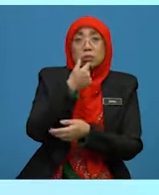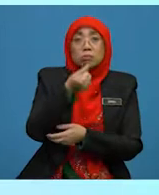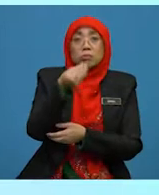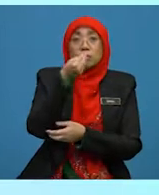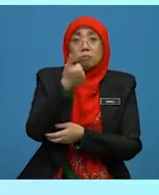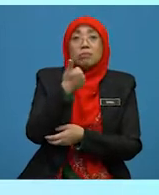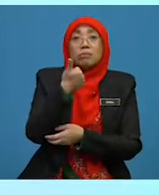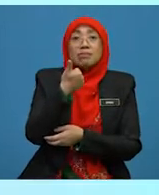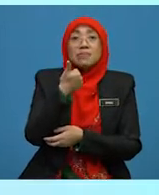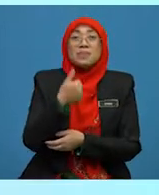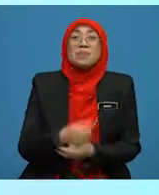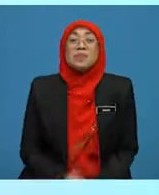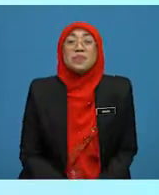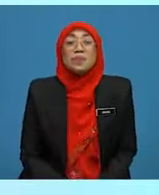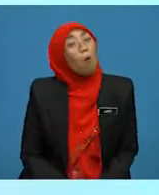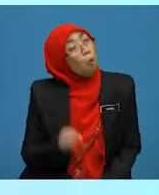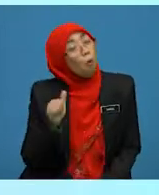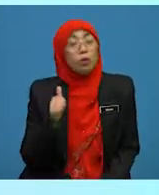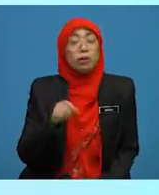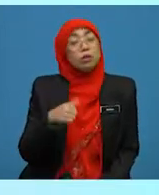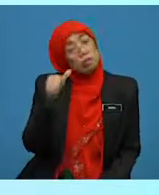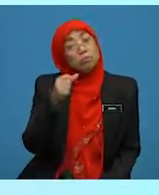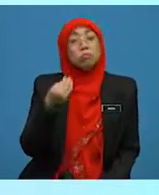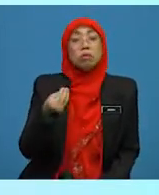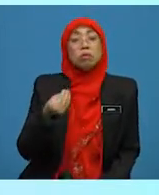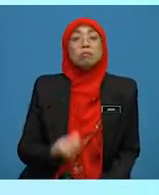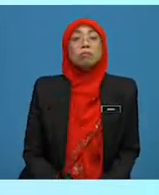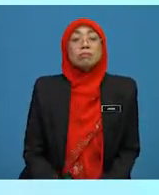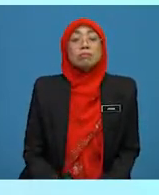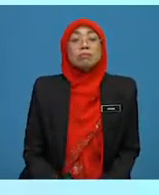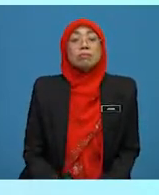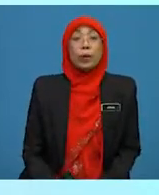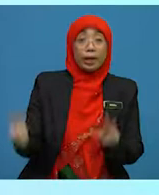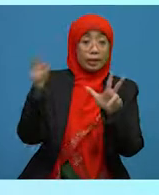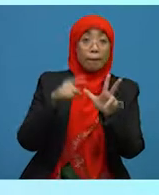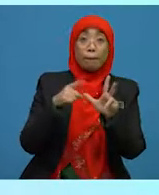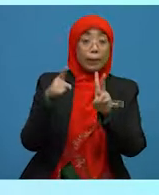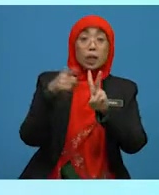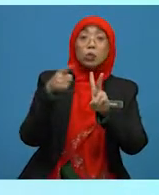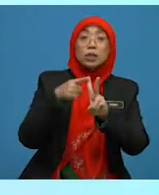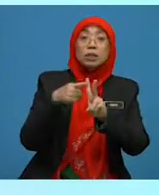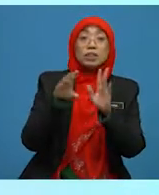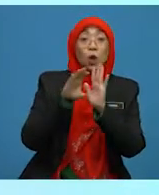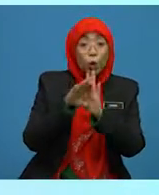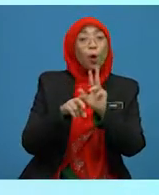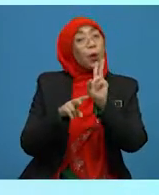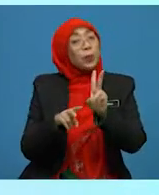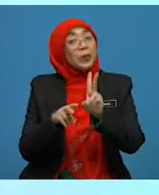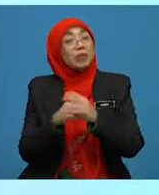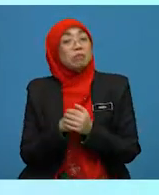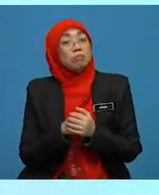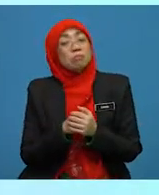Contoh ayat yang kedua. Munir terpaksa kaki